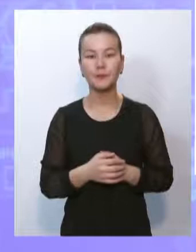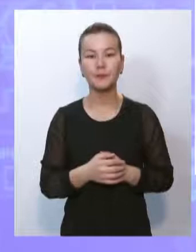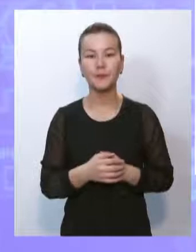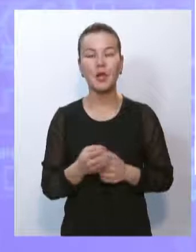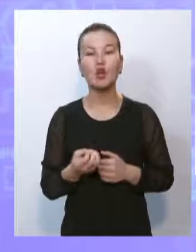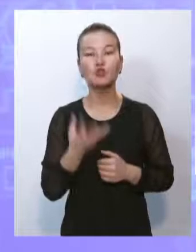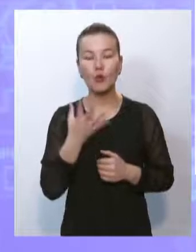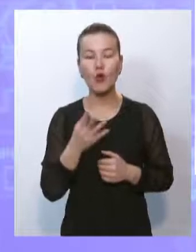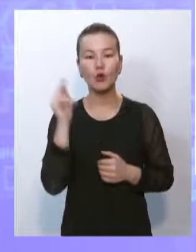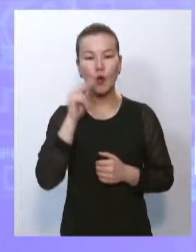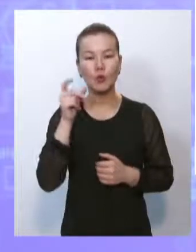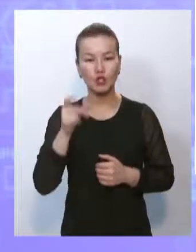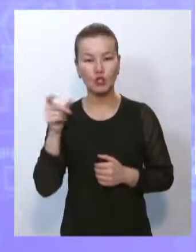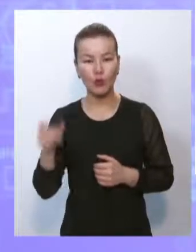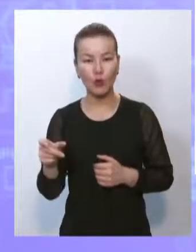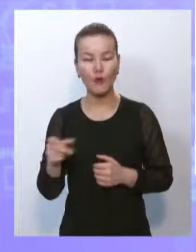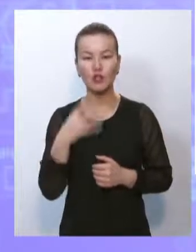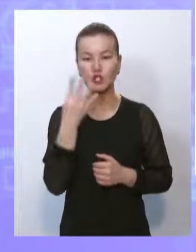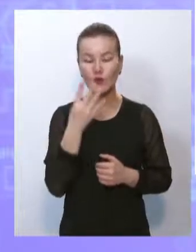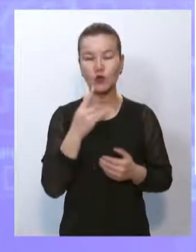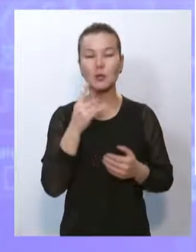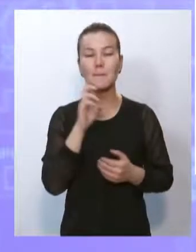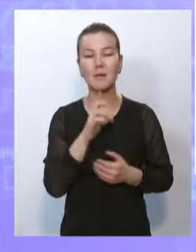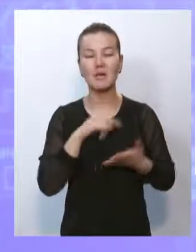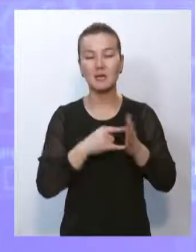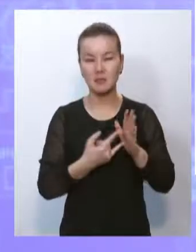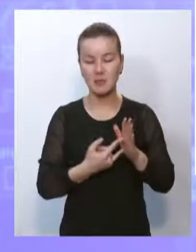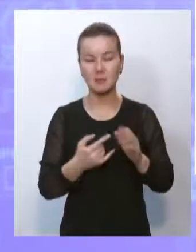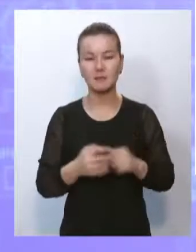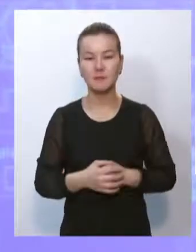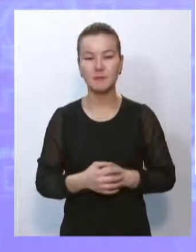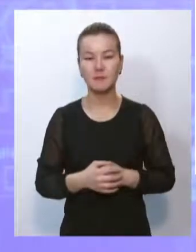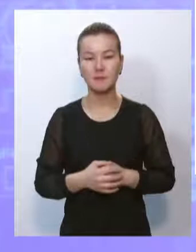сколько учеников 4 б классе